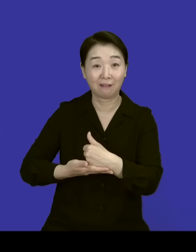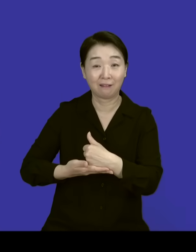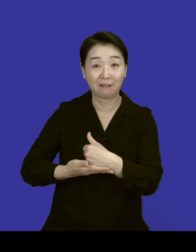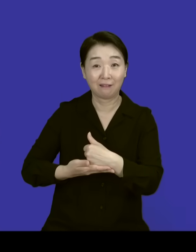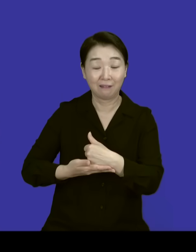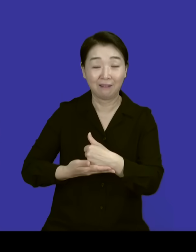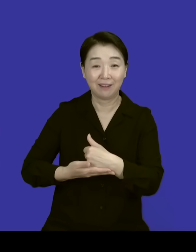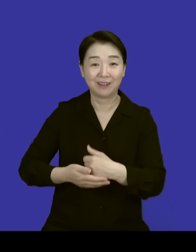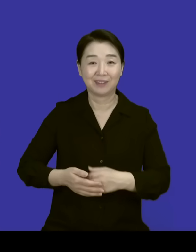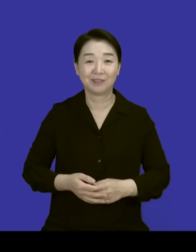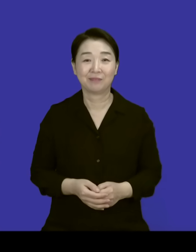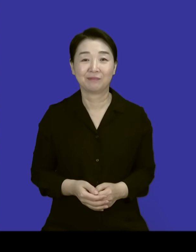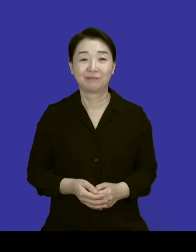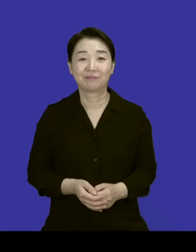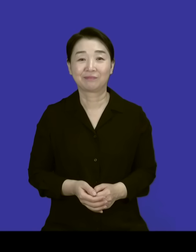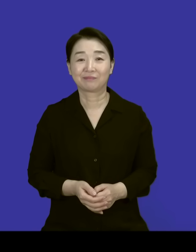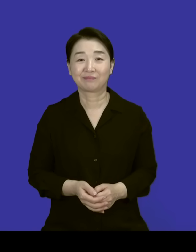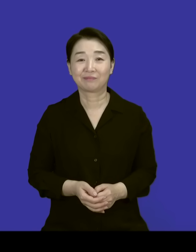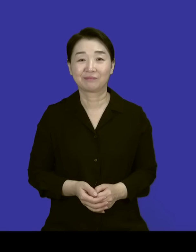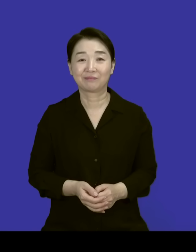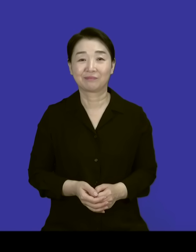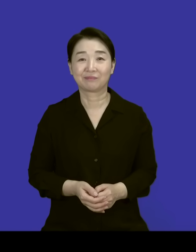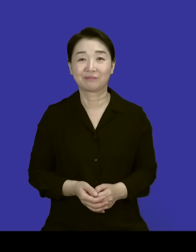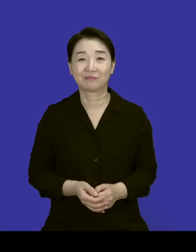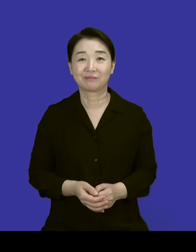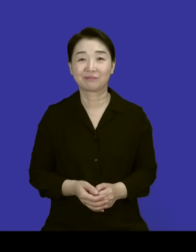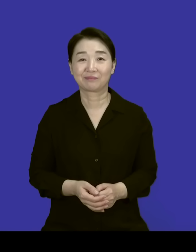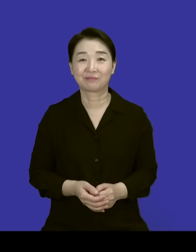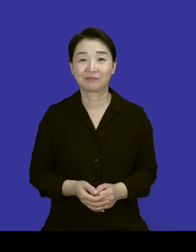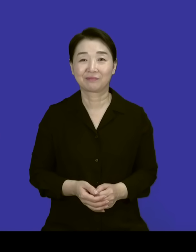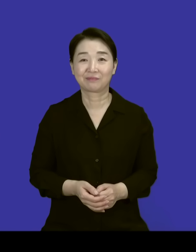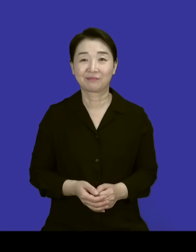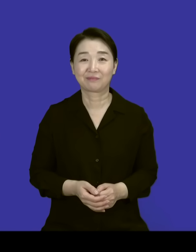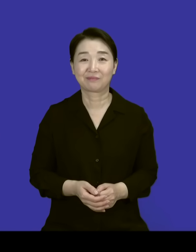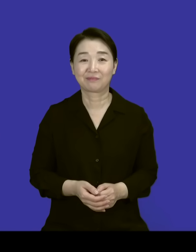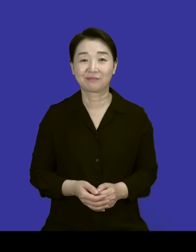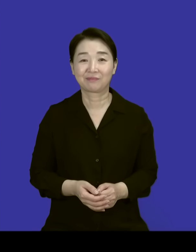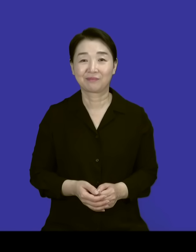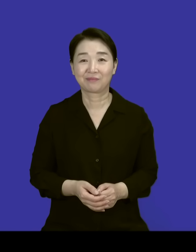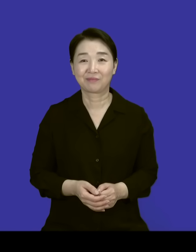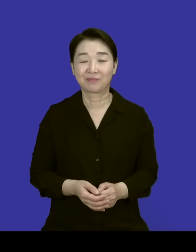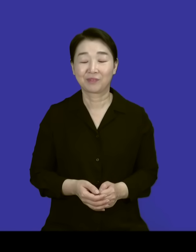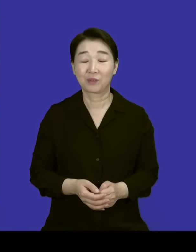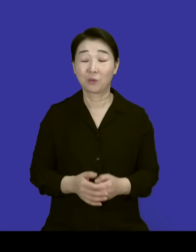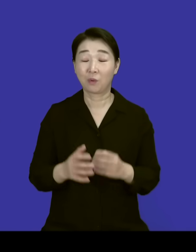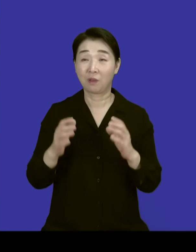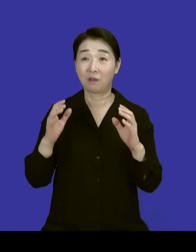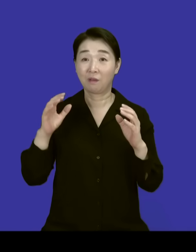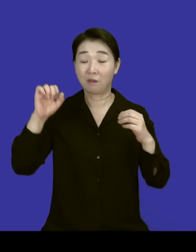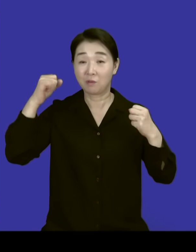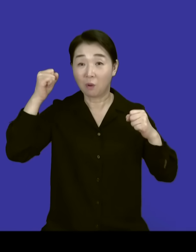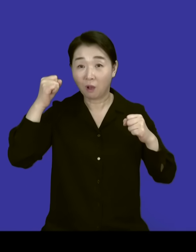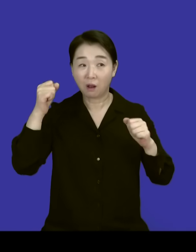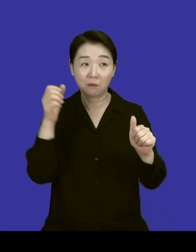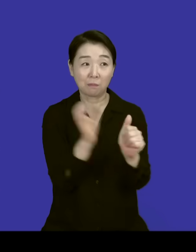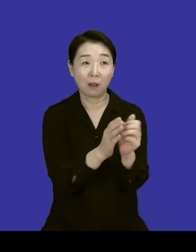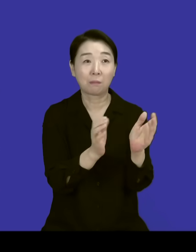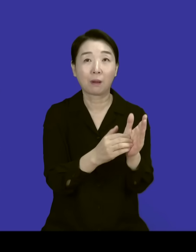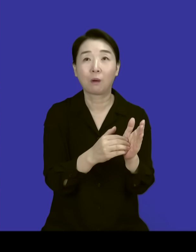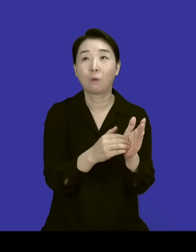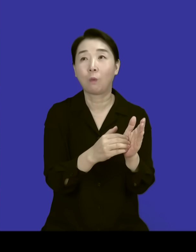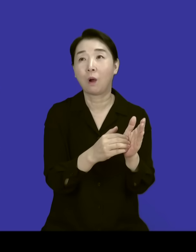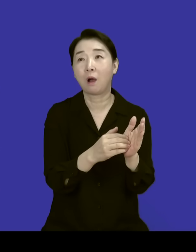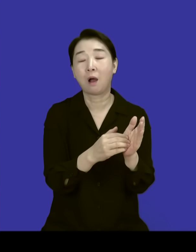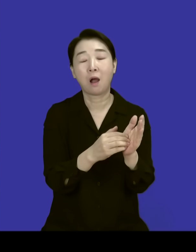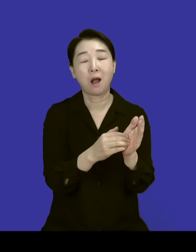만났어. 뭐 되게 아무튼 그 역할이 되게 좀 파격적이었어요. 약간 예. 막 욕도 하고 막 어린 예. 나이에 담배도 태우고 그러니까